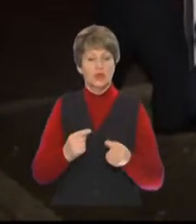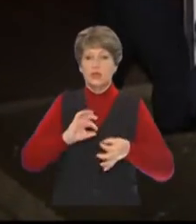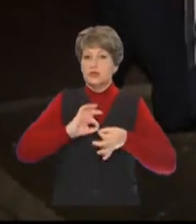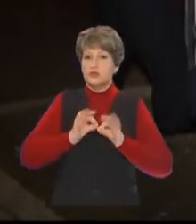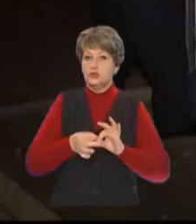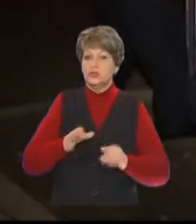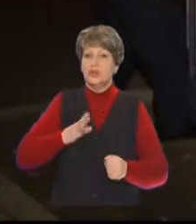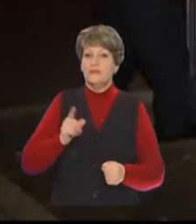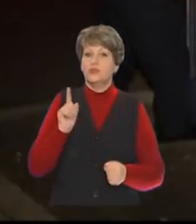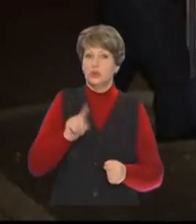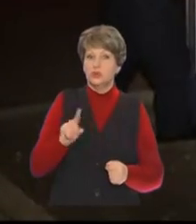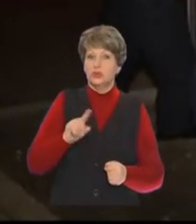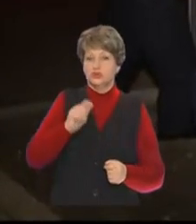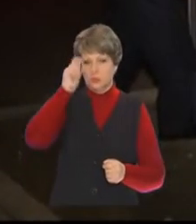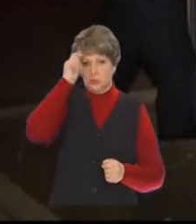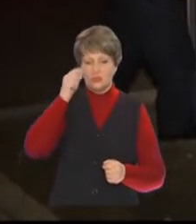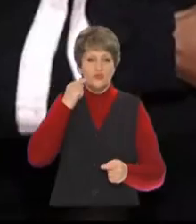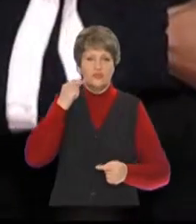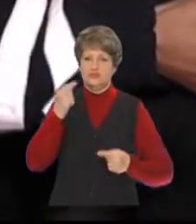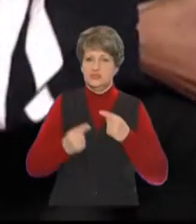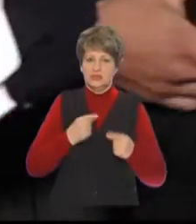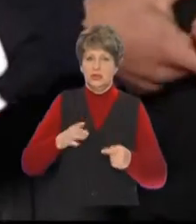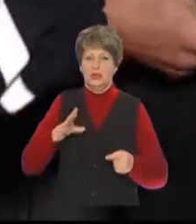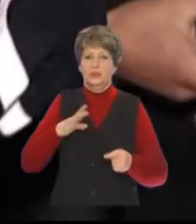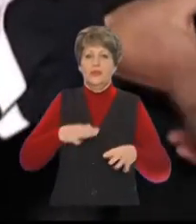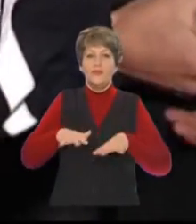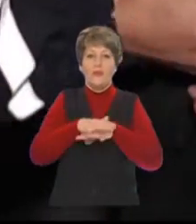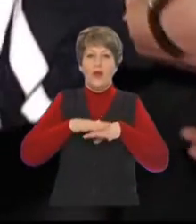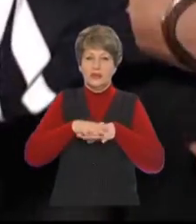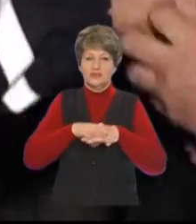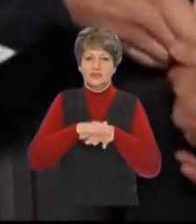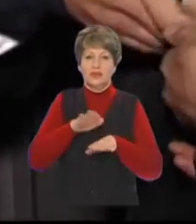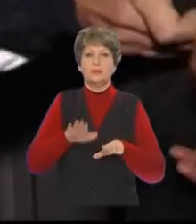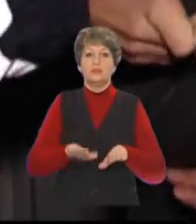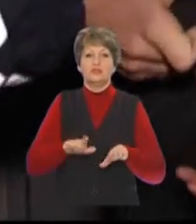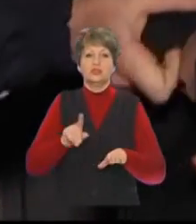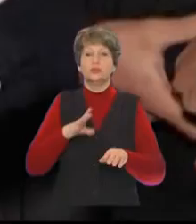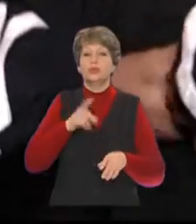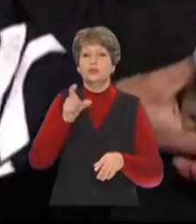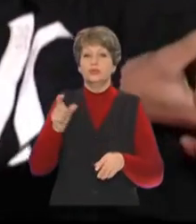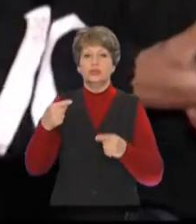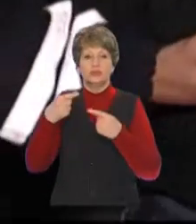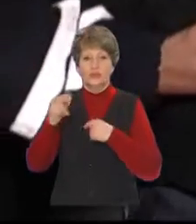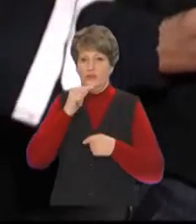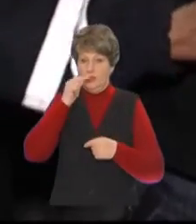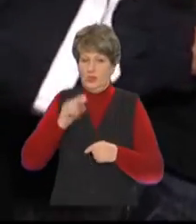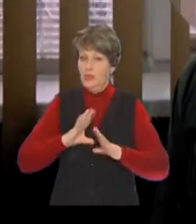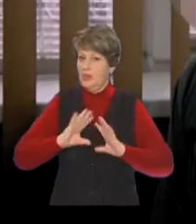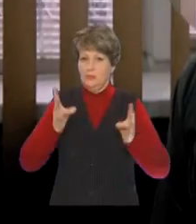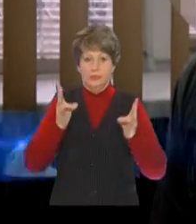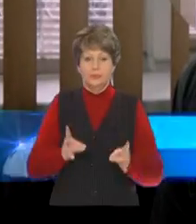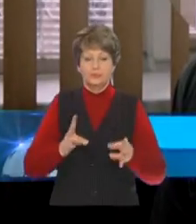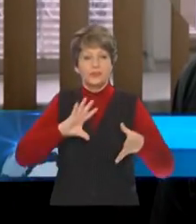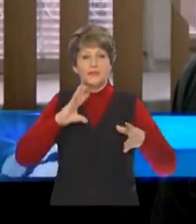Складність операції полягала в тому, що підозрюваний постійно знаходився в людяних місцях, де в дігоді могли постраждати невинні.